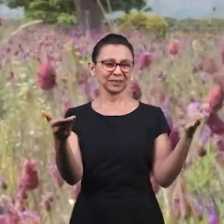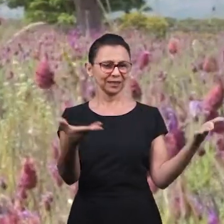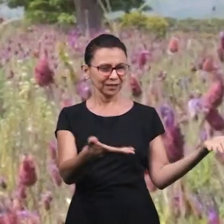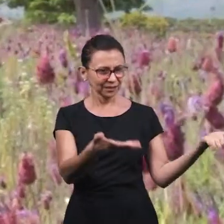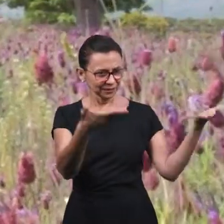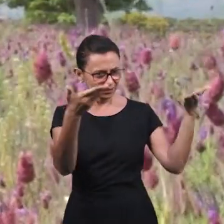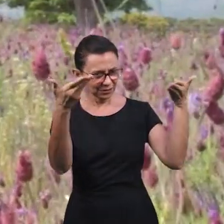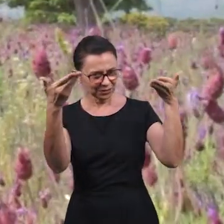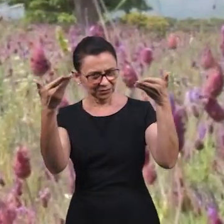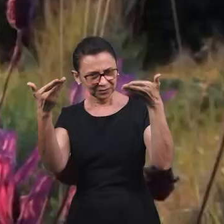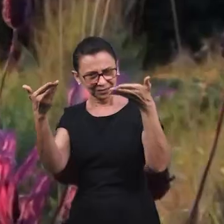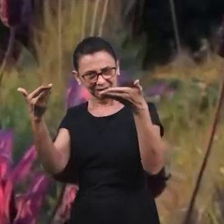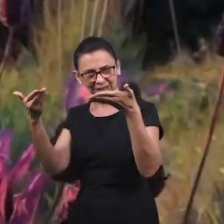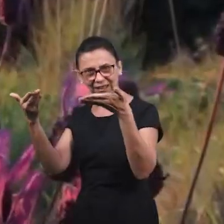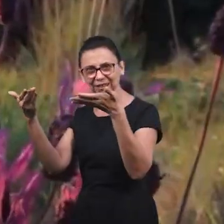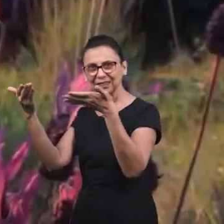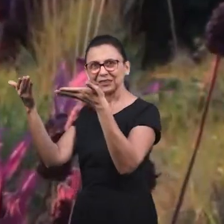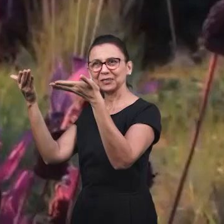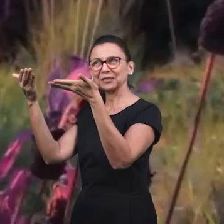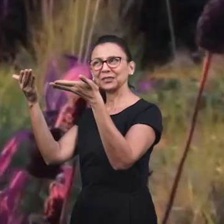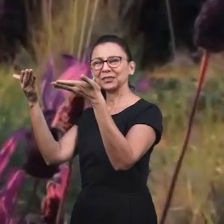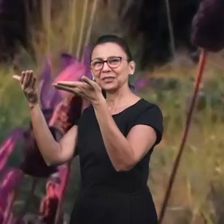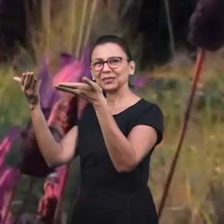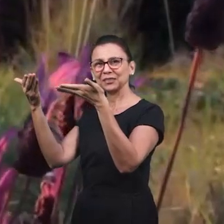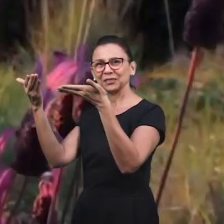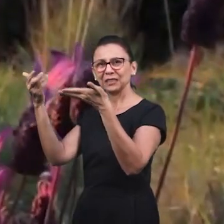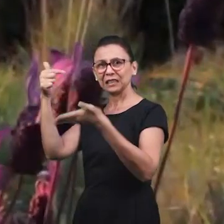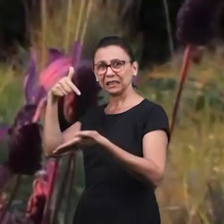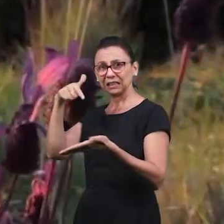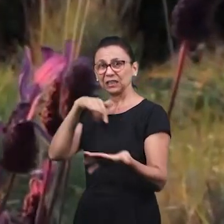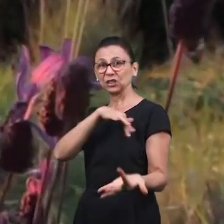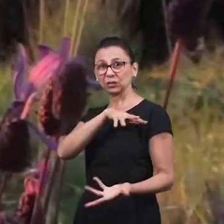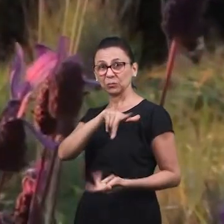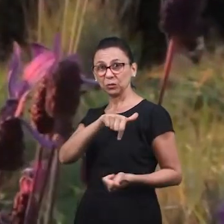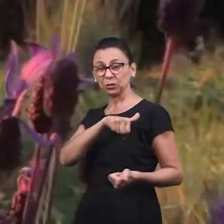Bem-aventurados são aqueles